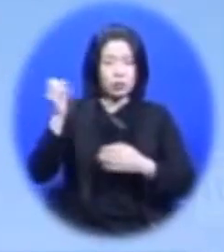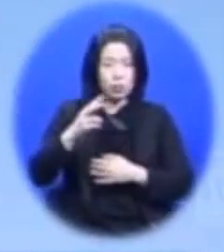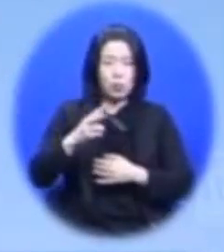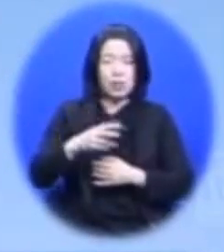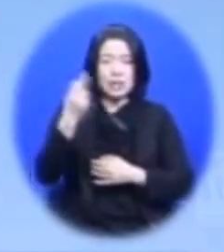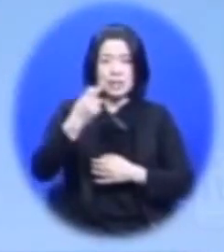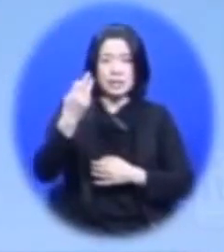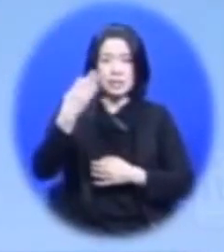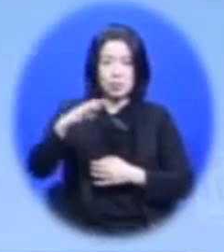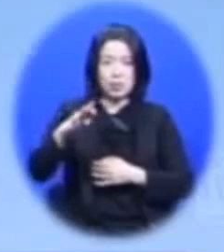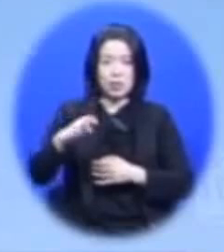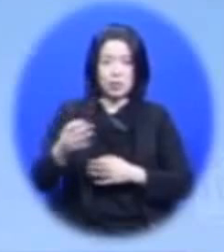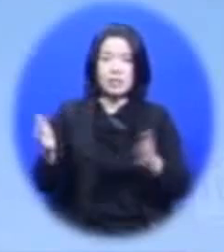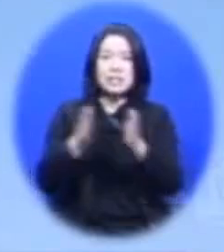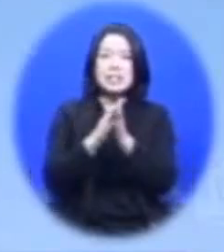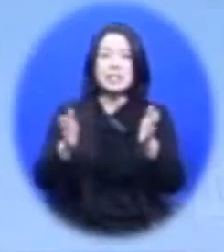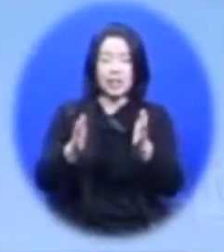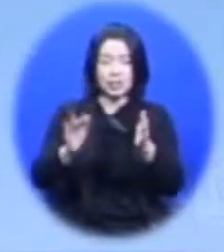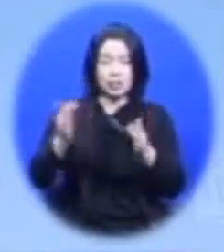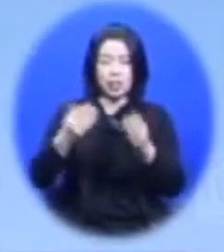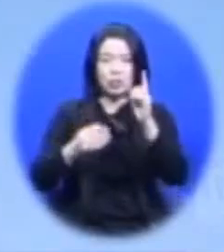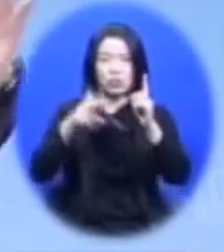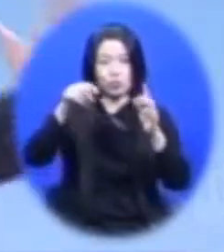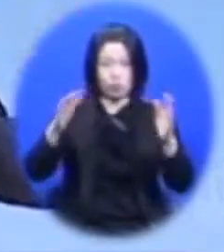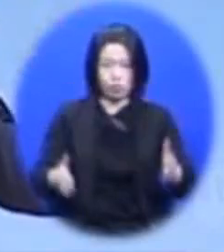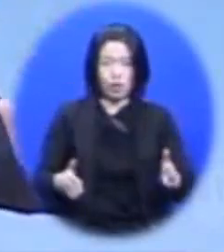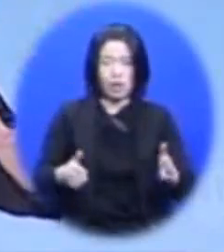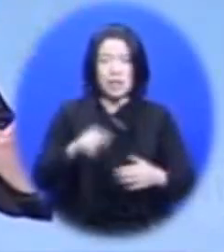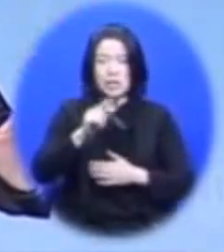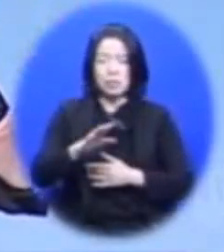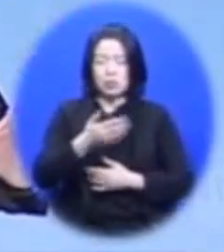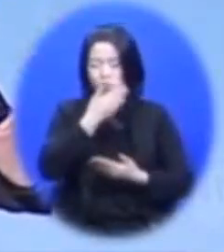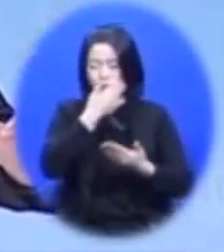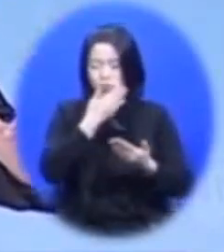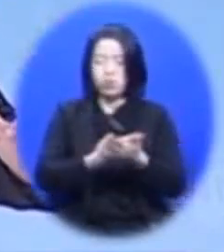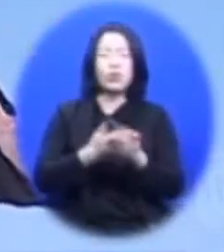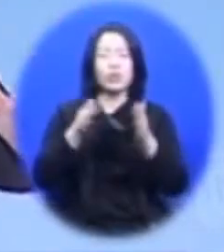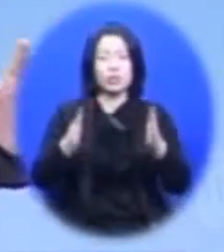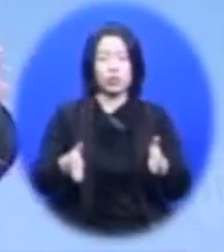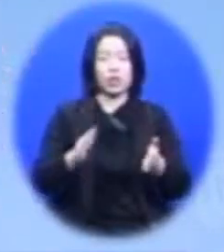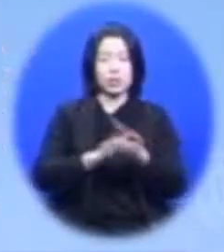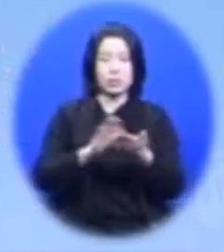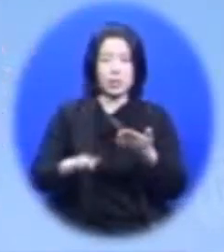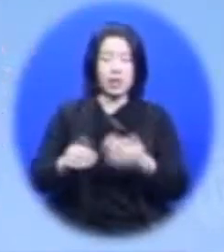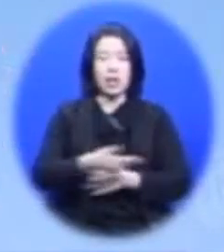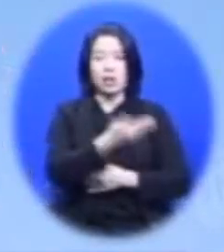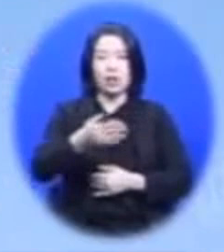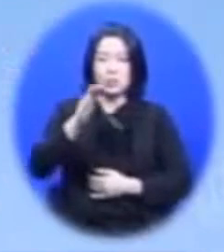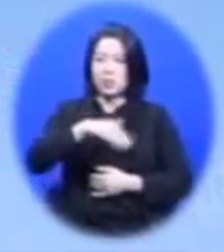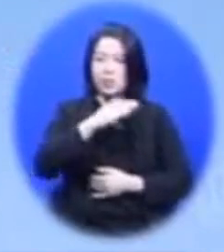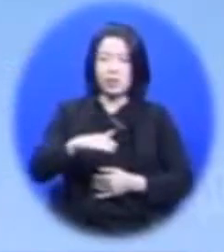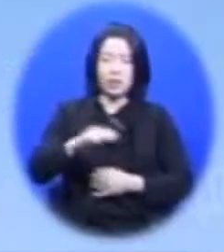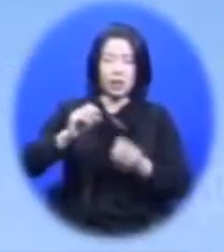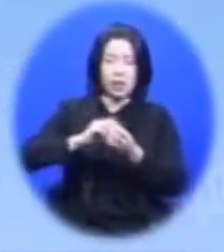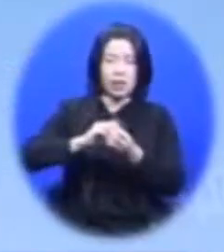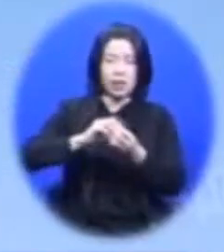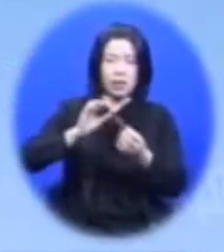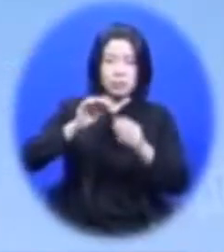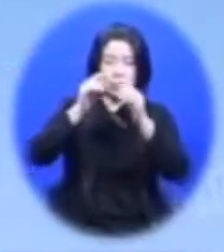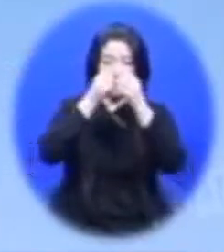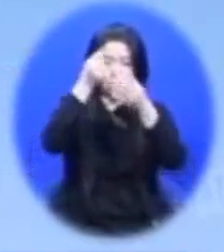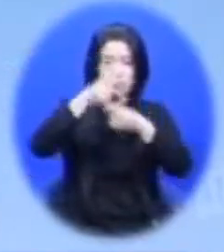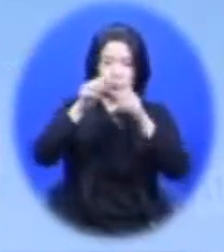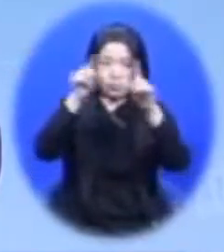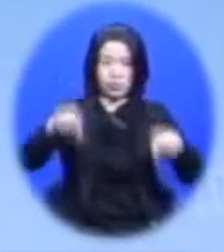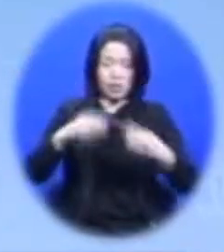주간입니다. 여러분, 이번 주간이 중요한 주간이에요. 여러분, 절대로 달력이 넘어가는 것 때문에 어쩔 수